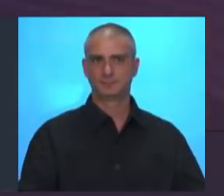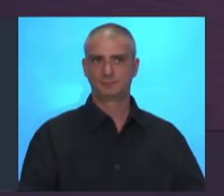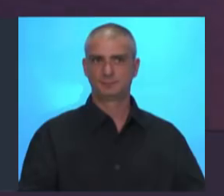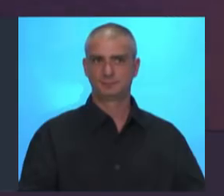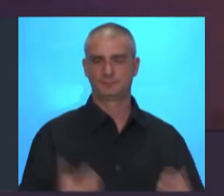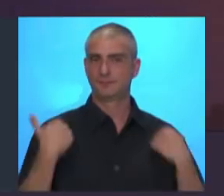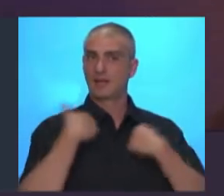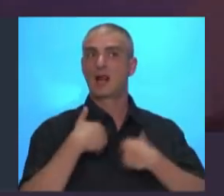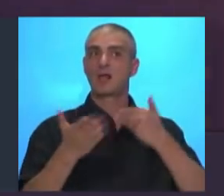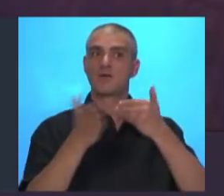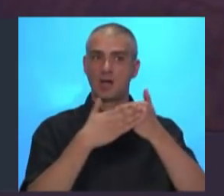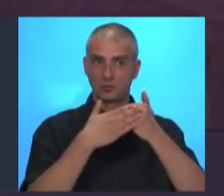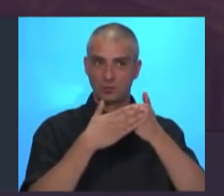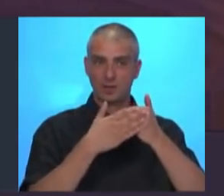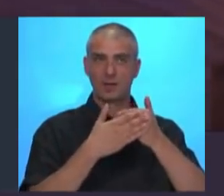חליפת החתונה,